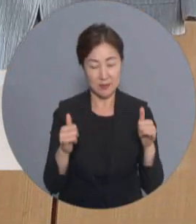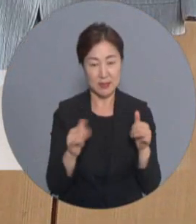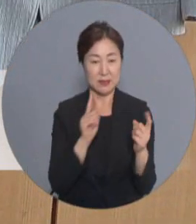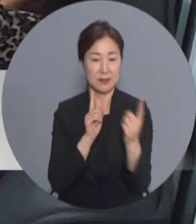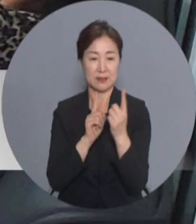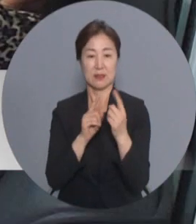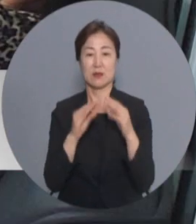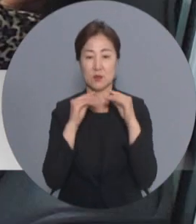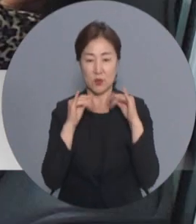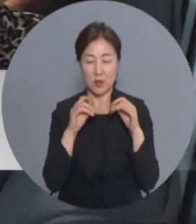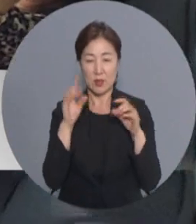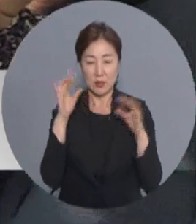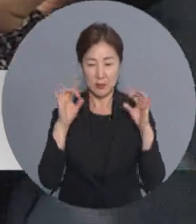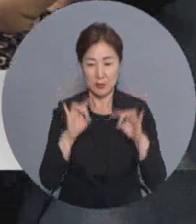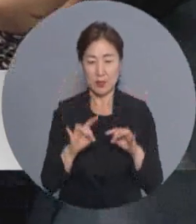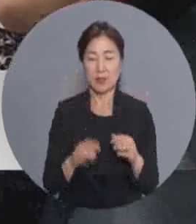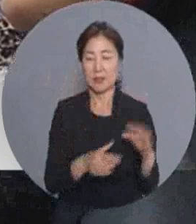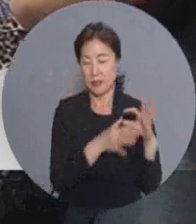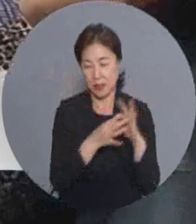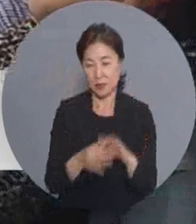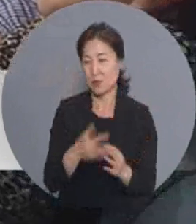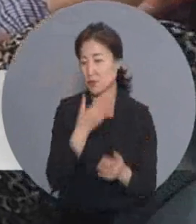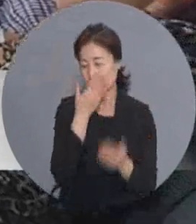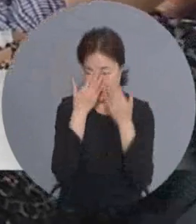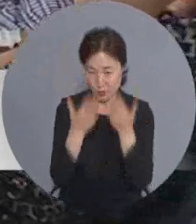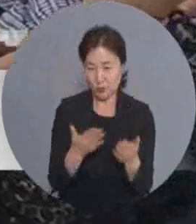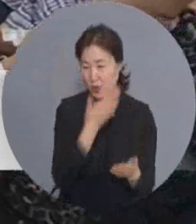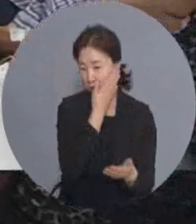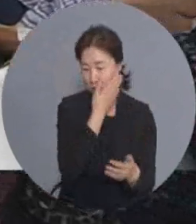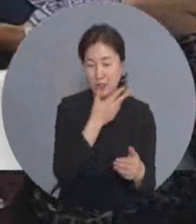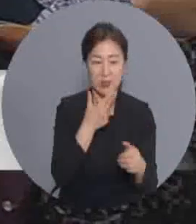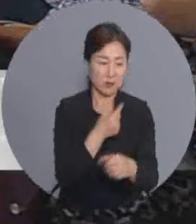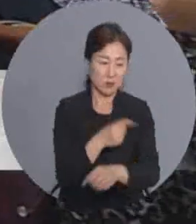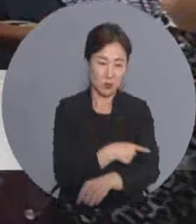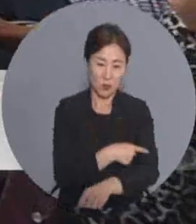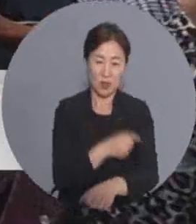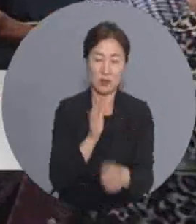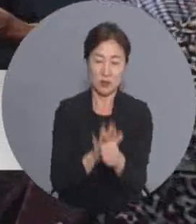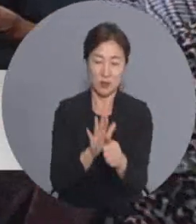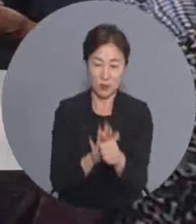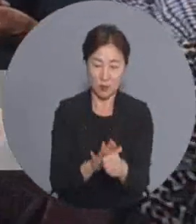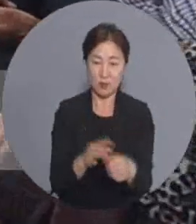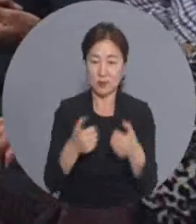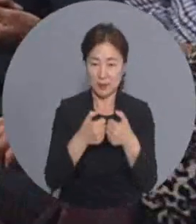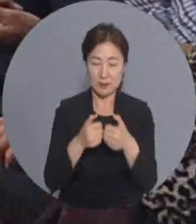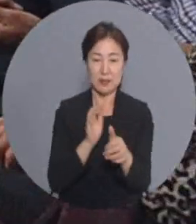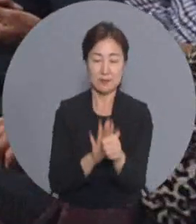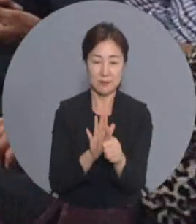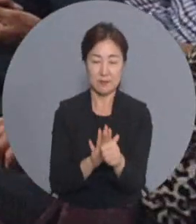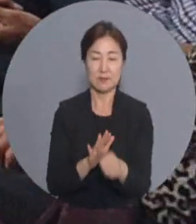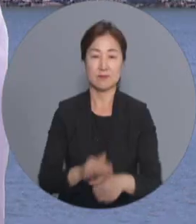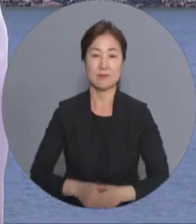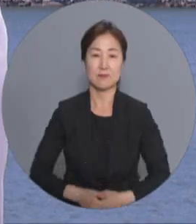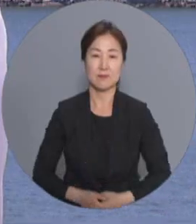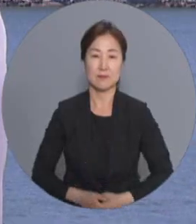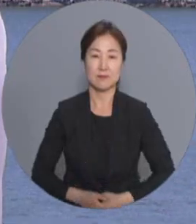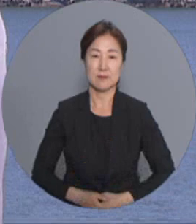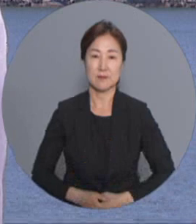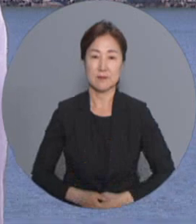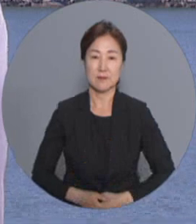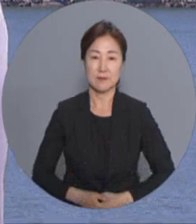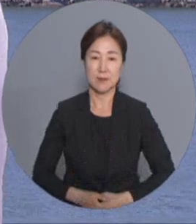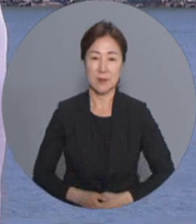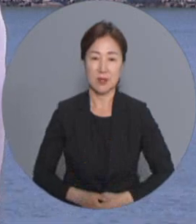화요일마다 무료 영양제를 제공하거나 의료 상담을 진행하는 등 선행을 이어나가고 있습니다